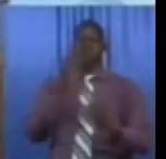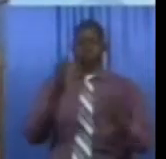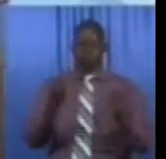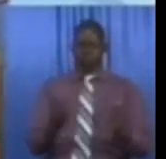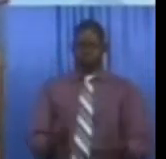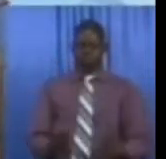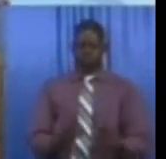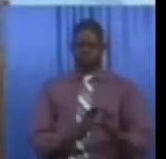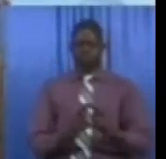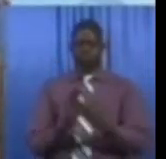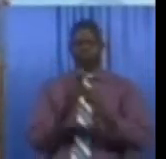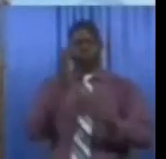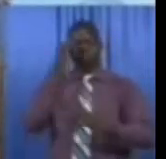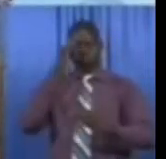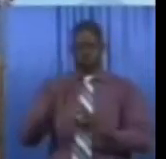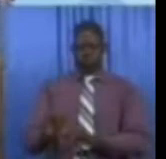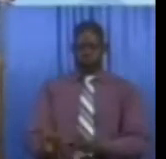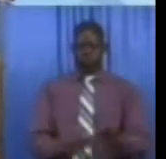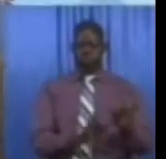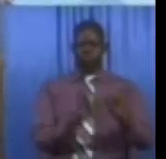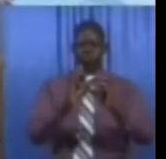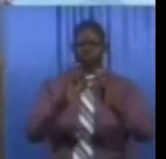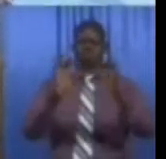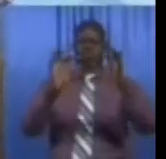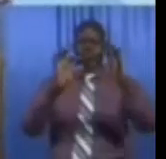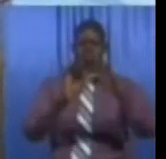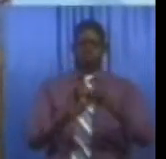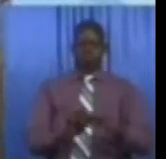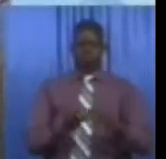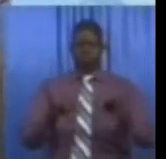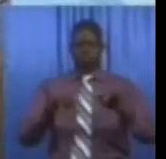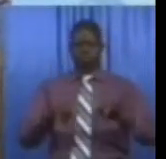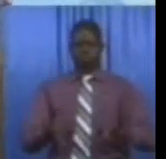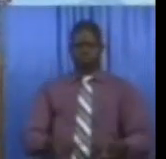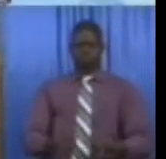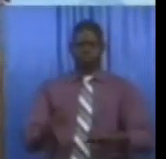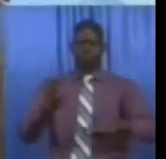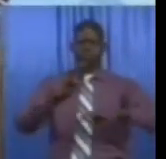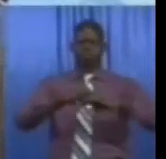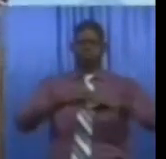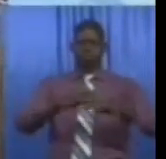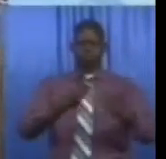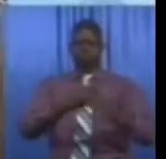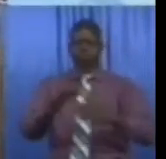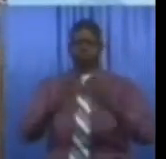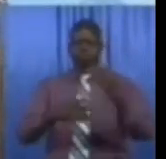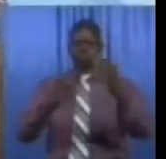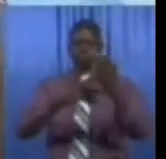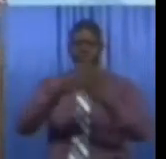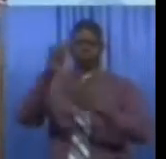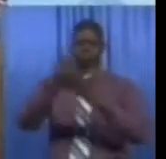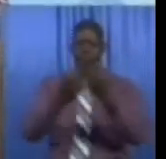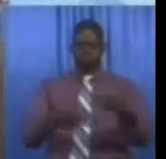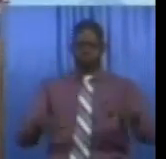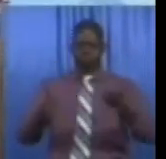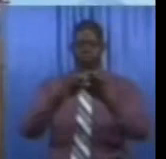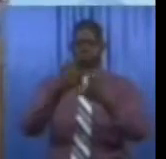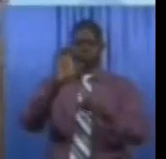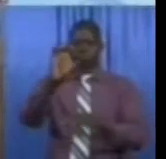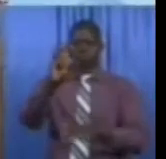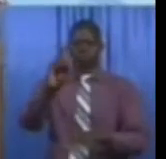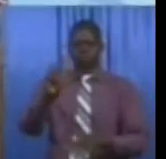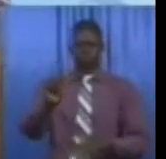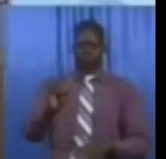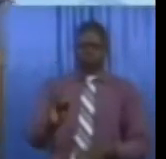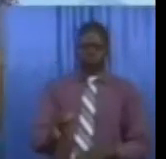mobilisés pour la réalisation de cette interconnexion, du reste placée parmi les projets prioritaires de la CEDAO en